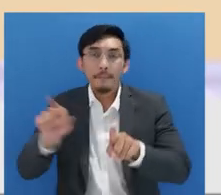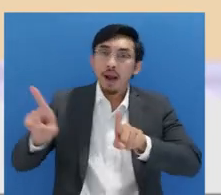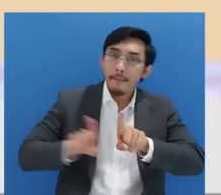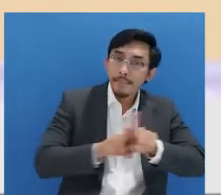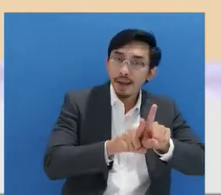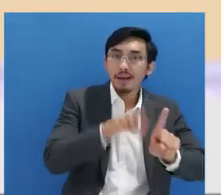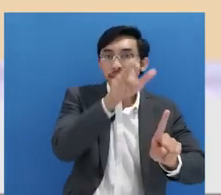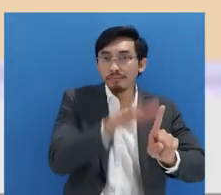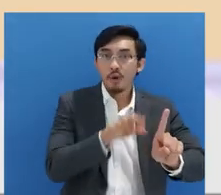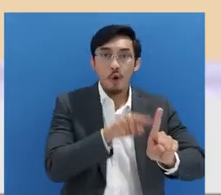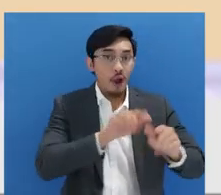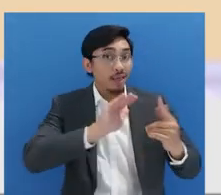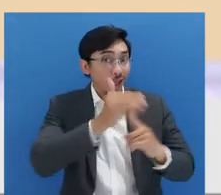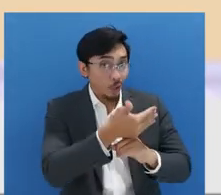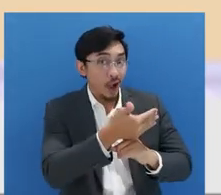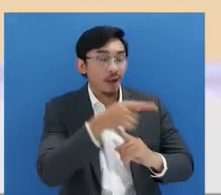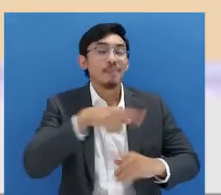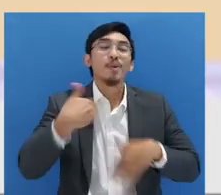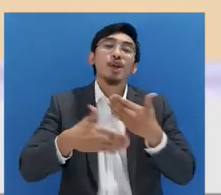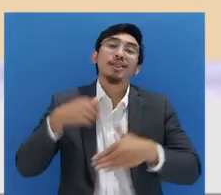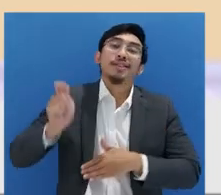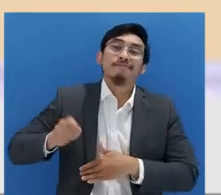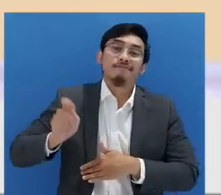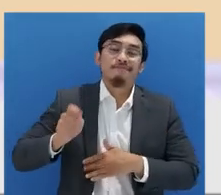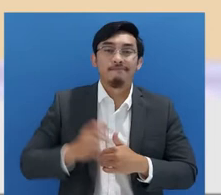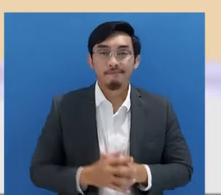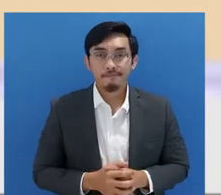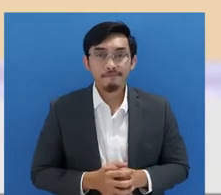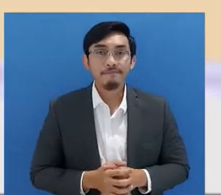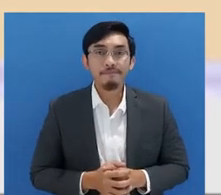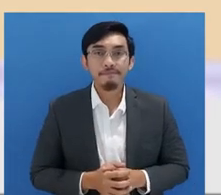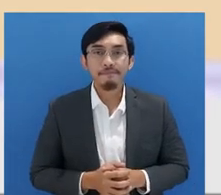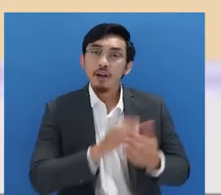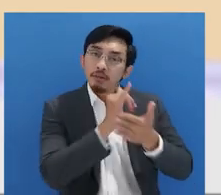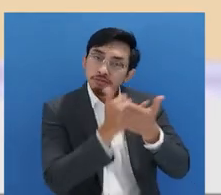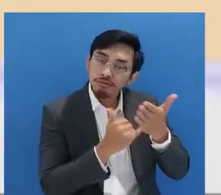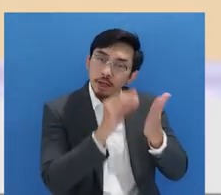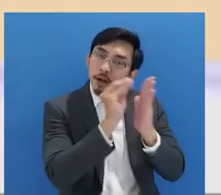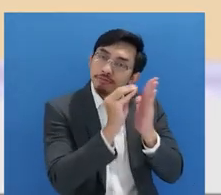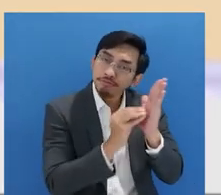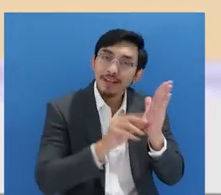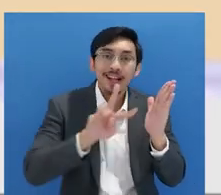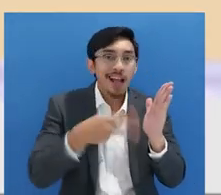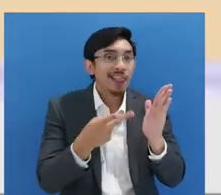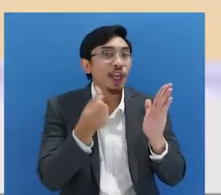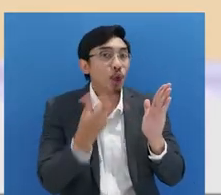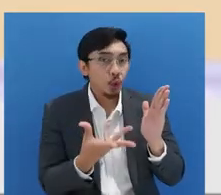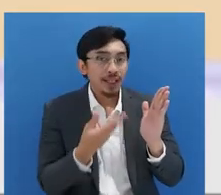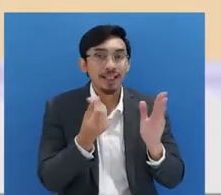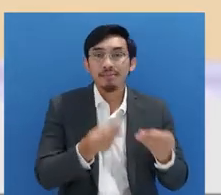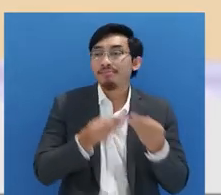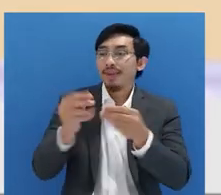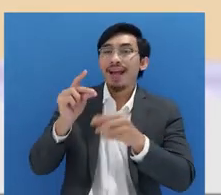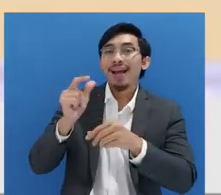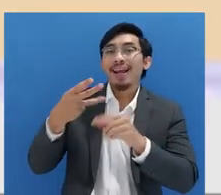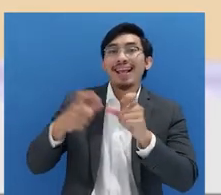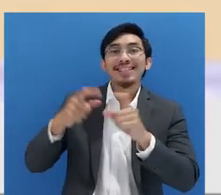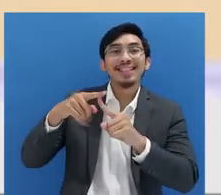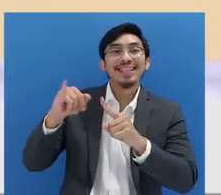tempat yang lebih aman, melakukan pengamanan, pengawalan, dan pendampingan terhadap terlindung proses